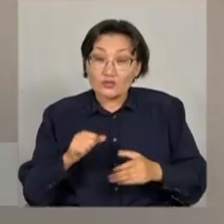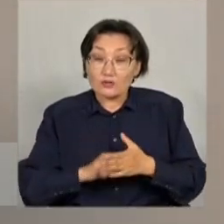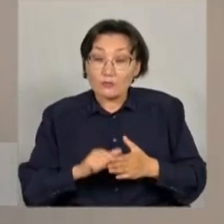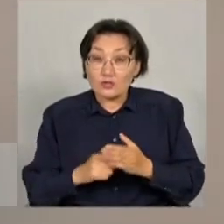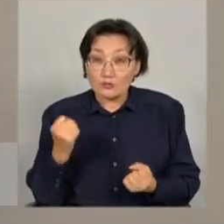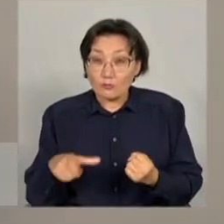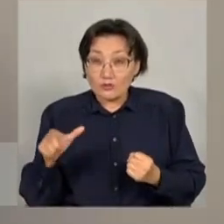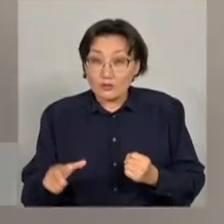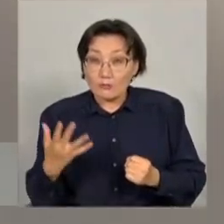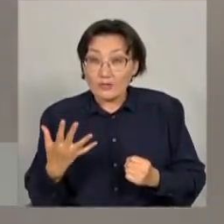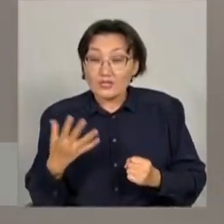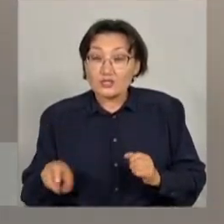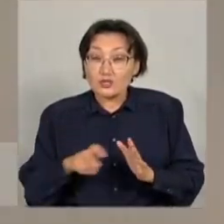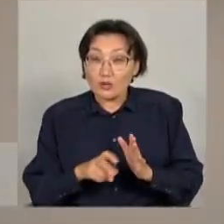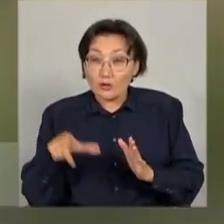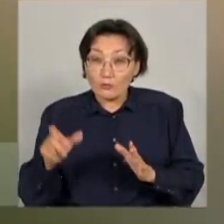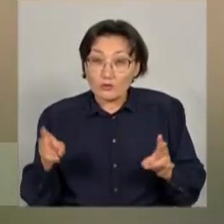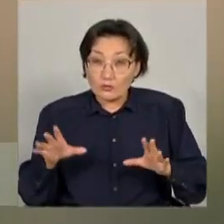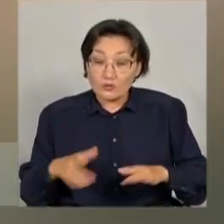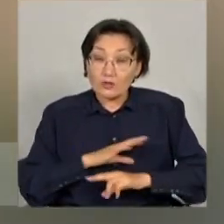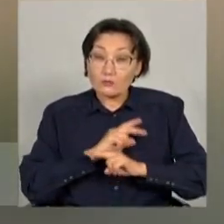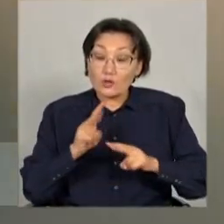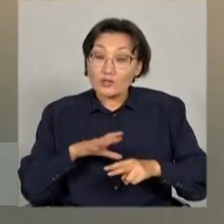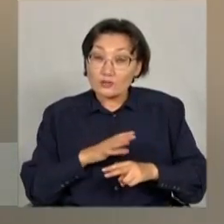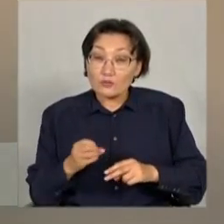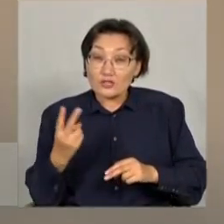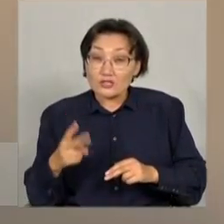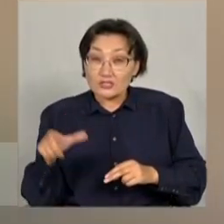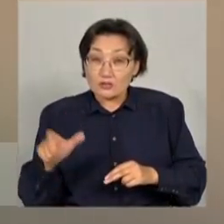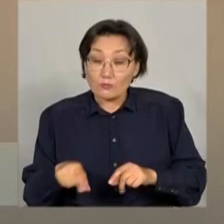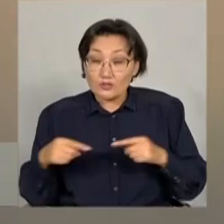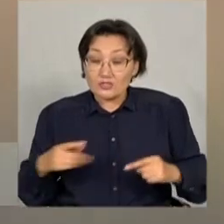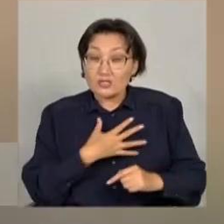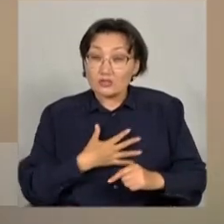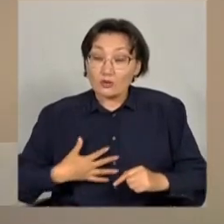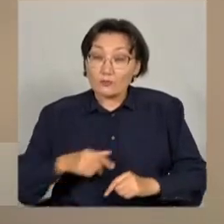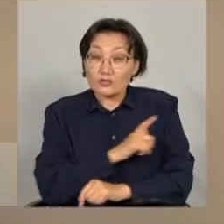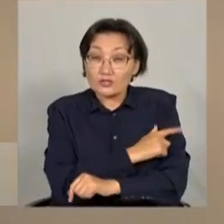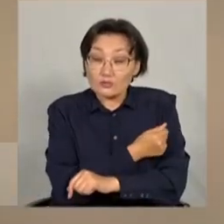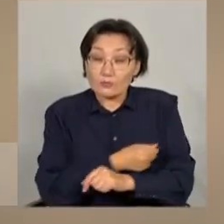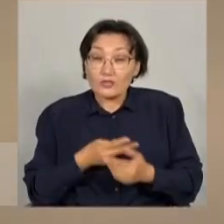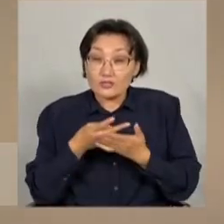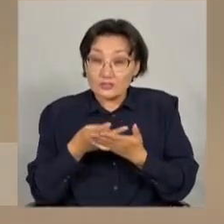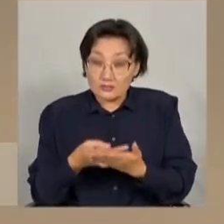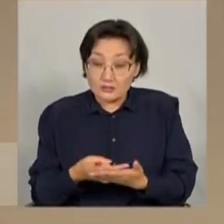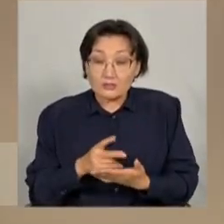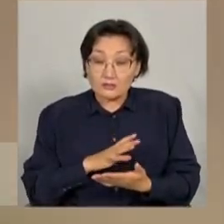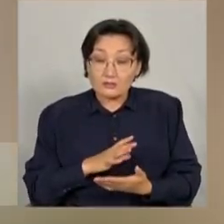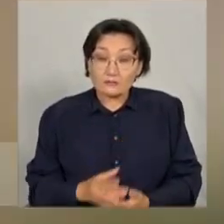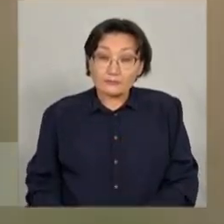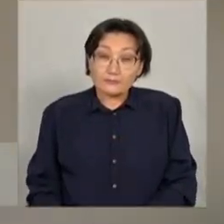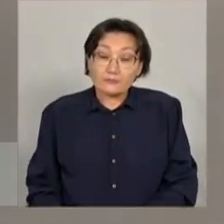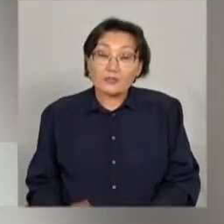жүргізуші мен 5 жолаушы оқиға орнында тіл тартпай кетті. Тағы 2 адам түрлі дене жарақатымен Жылыой аудандық ауруханасына